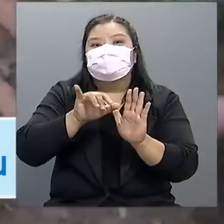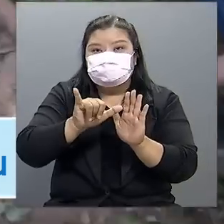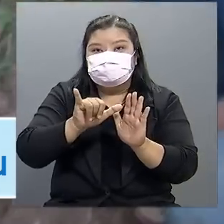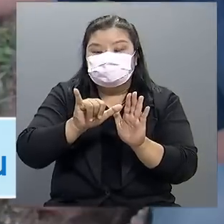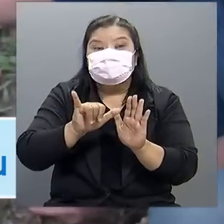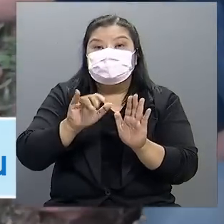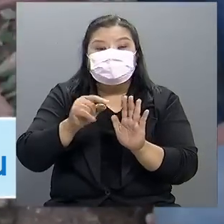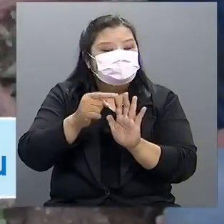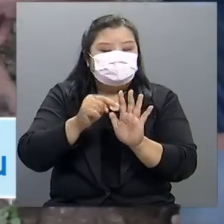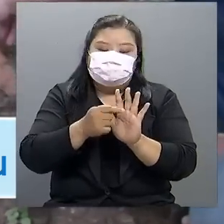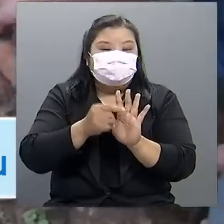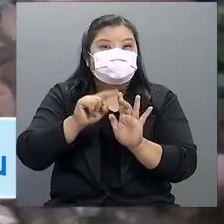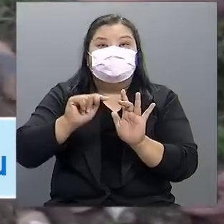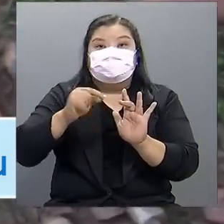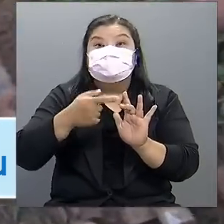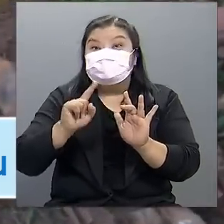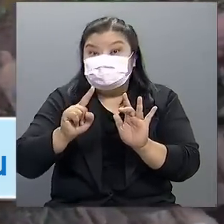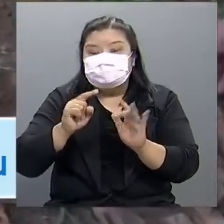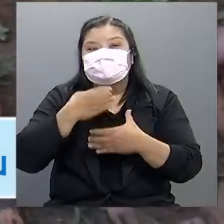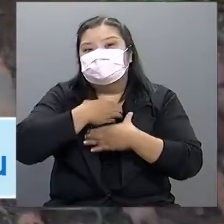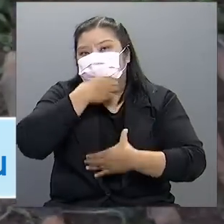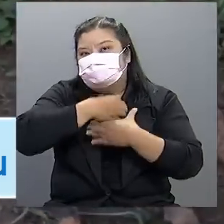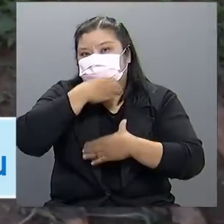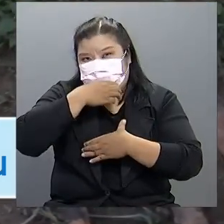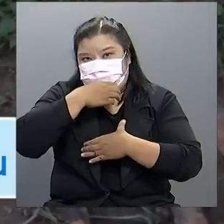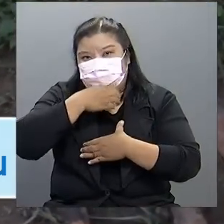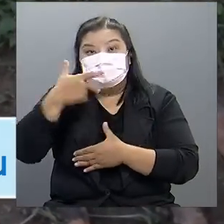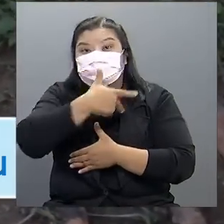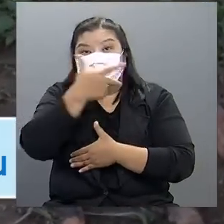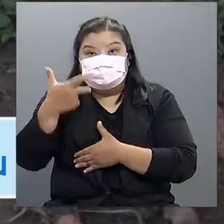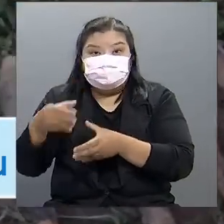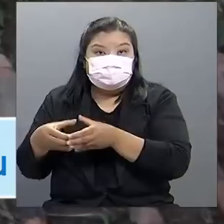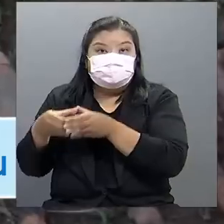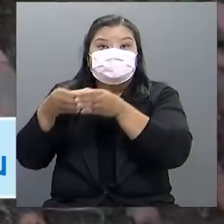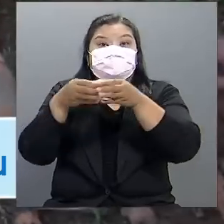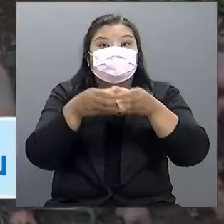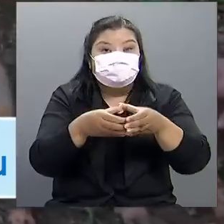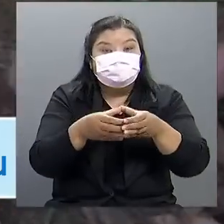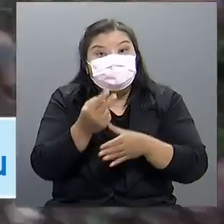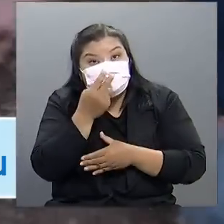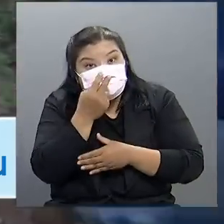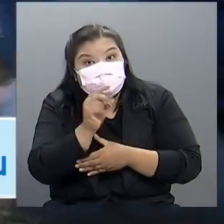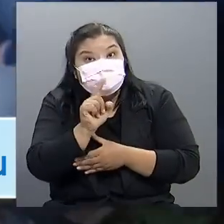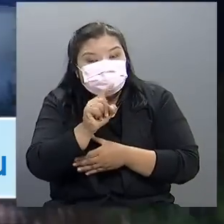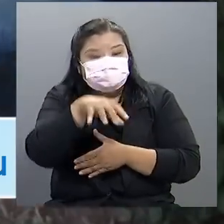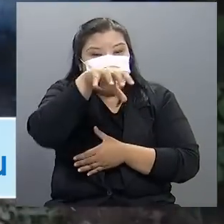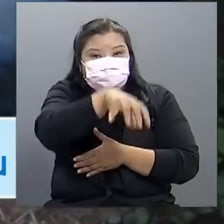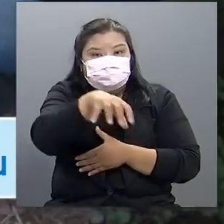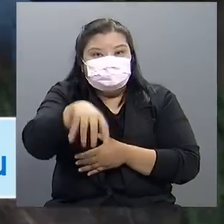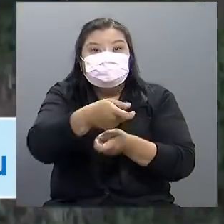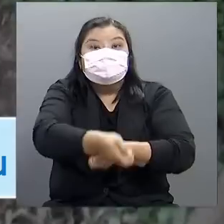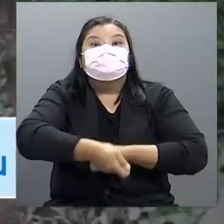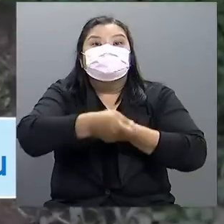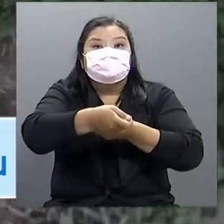รสบเมยจากหแหองสอนพาทีมข่วเราไปดูค่ะ แลงกระเศษที่อยู่ตดหมู่บ้านเพระวาชาบ้านเขาไปขุดพบระเบิด